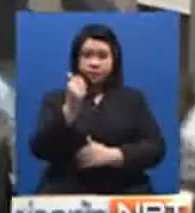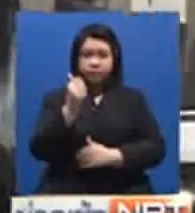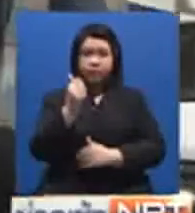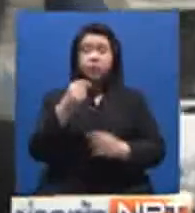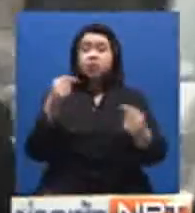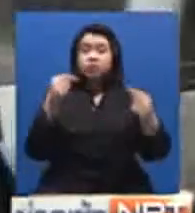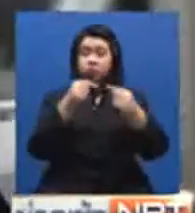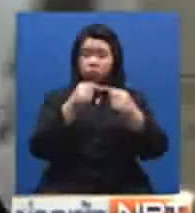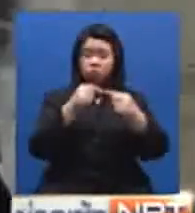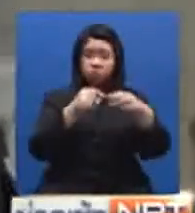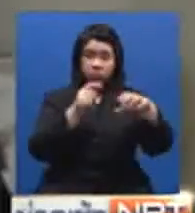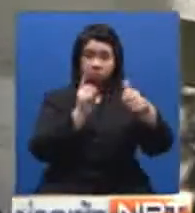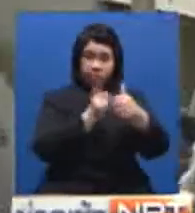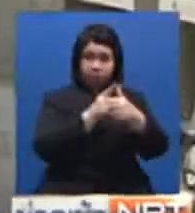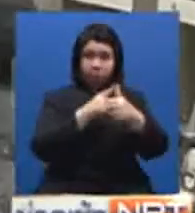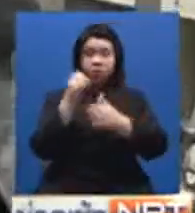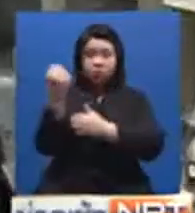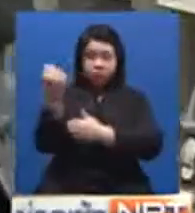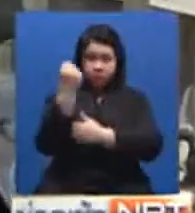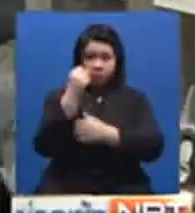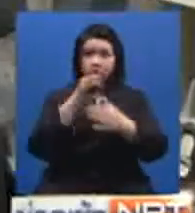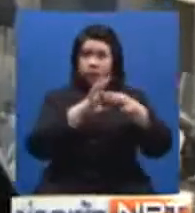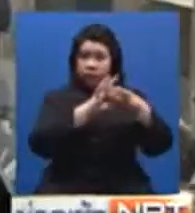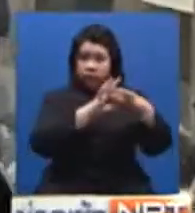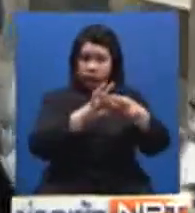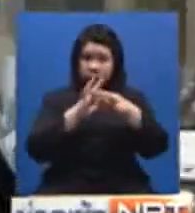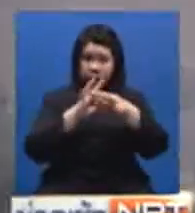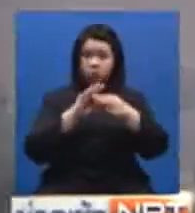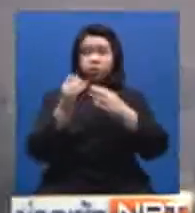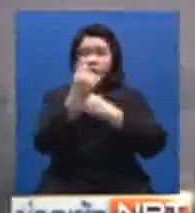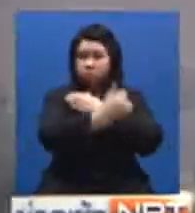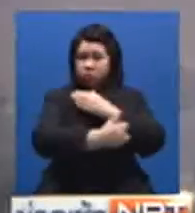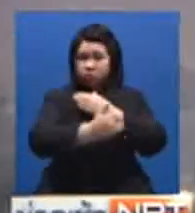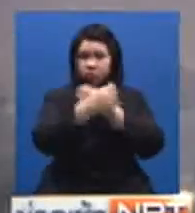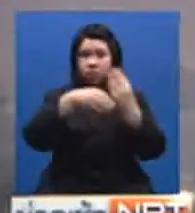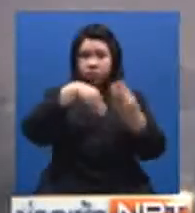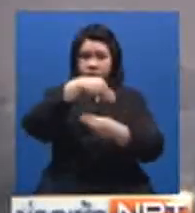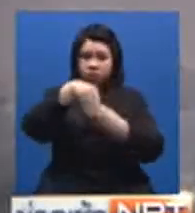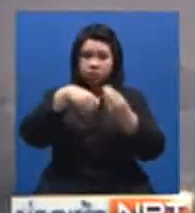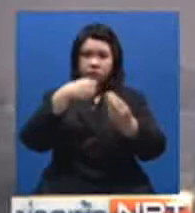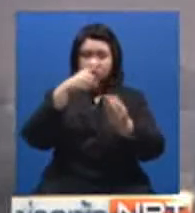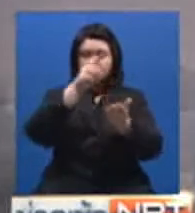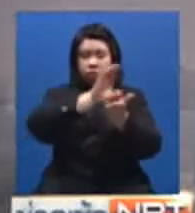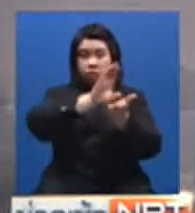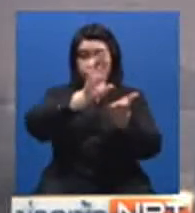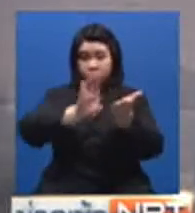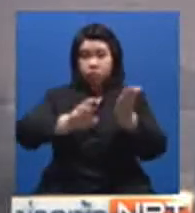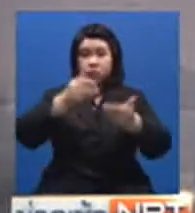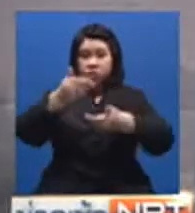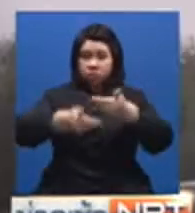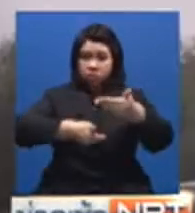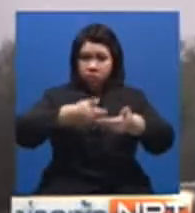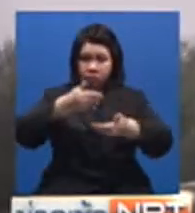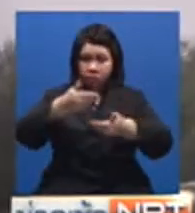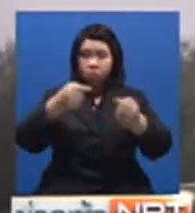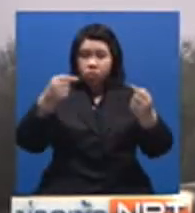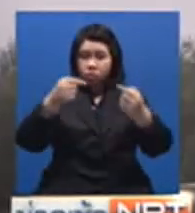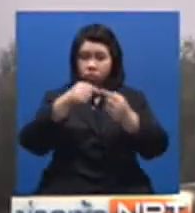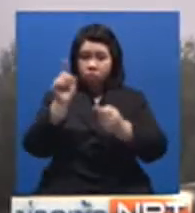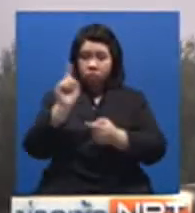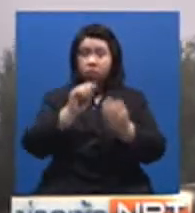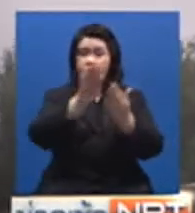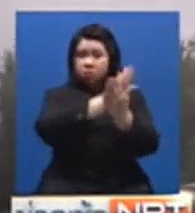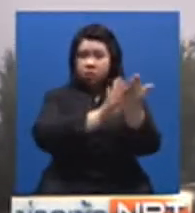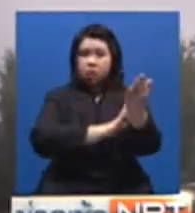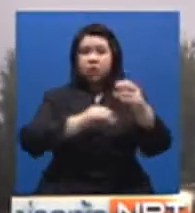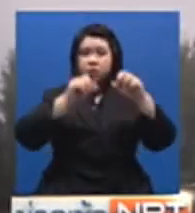การสร้างความเข้มแข็งสร้างความเชื่อมโยงระหว่างกันโดยเฉพาะเศรษฐกิจการค้าการลงทุนรวมถึงการแสดงศักยภาพของประเทศไ